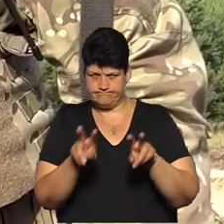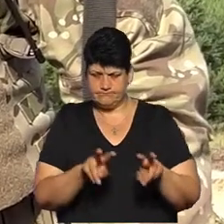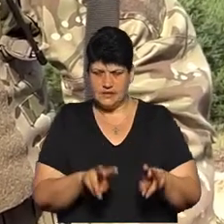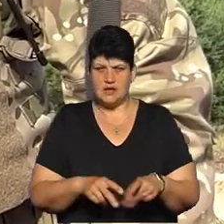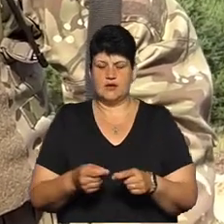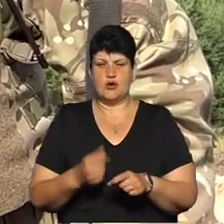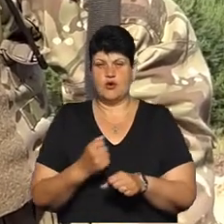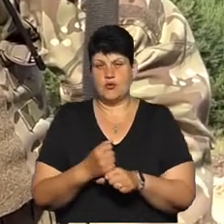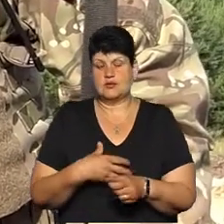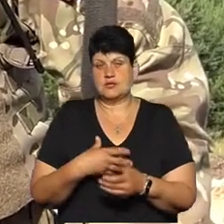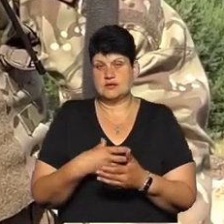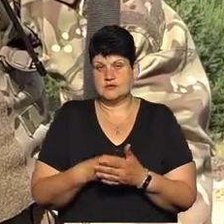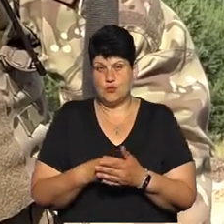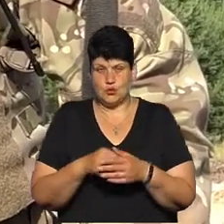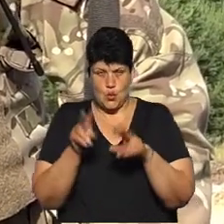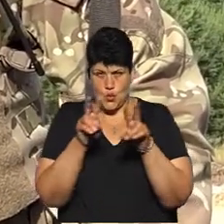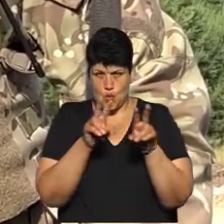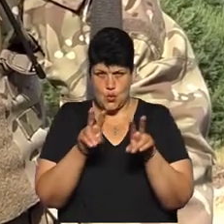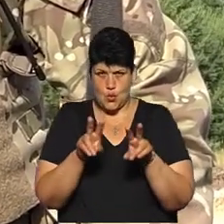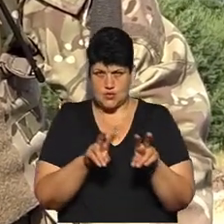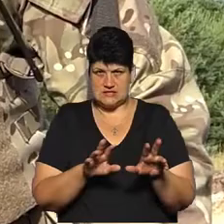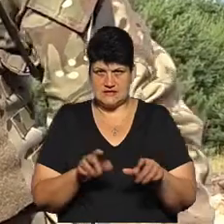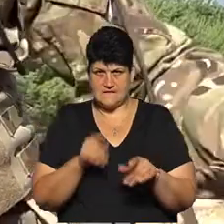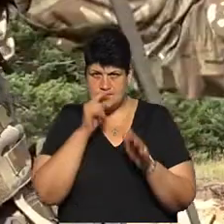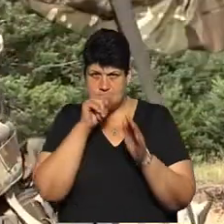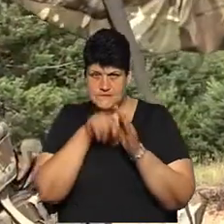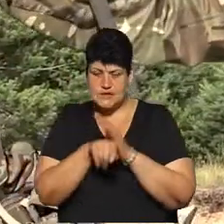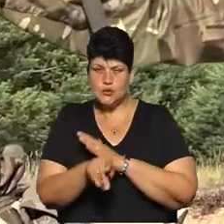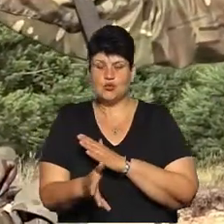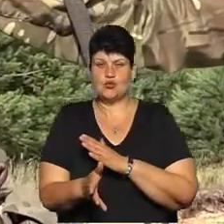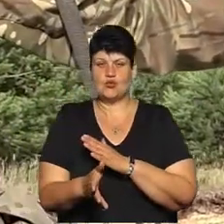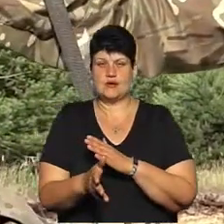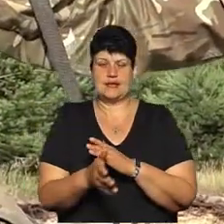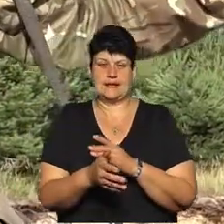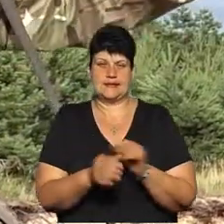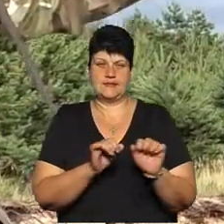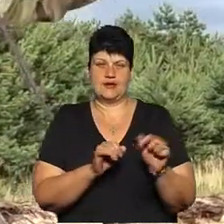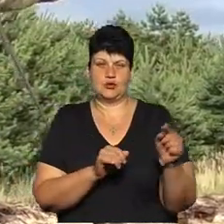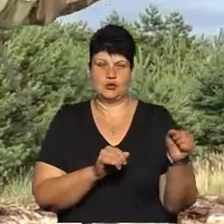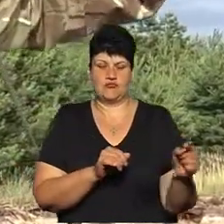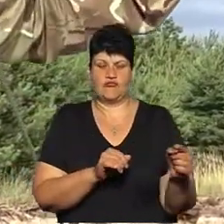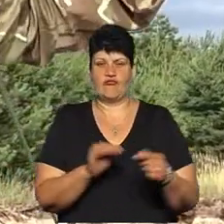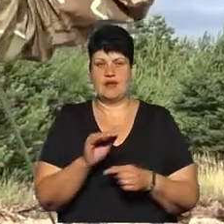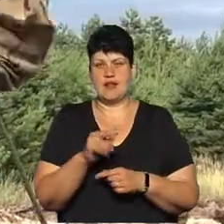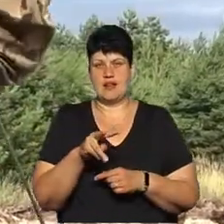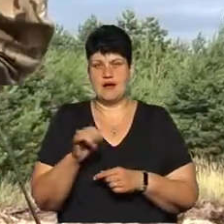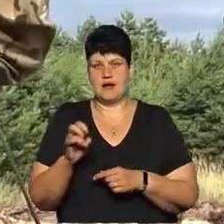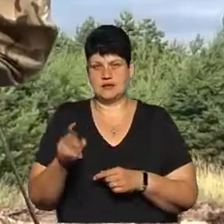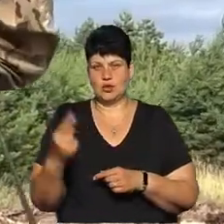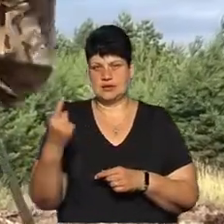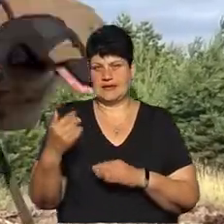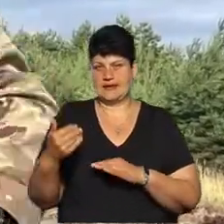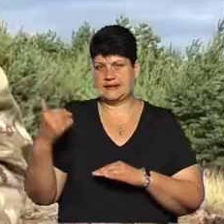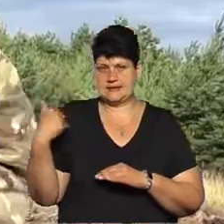робите своєрідну дорозвідку сектора. І прикриваєте той фланг. Один дивиться назад, решту